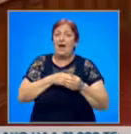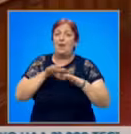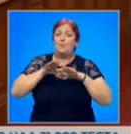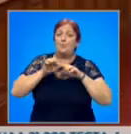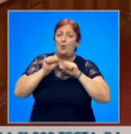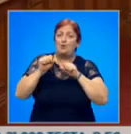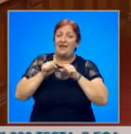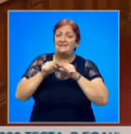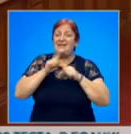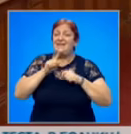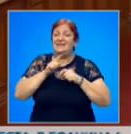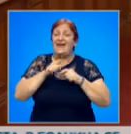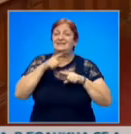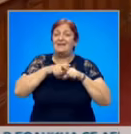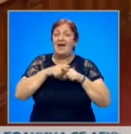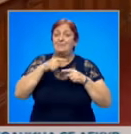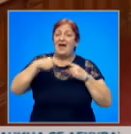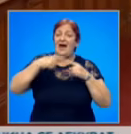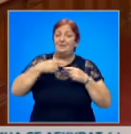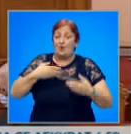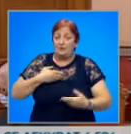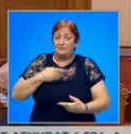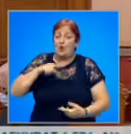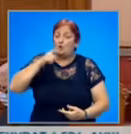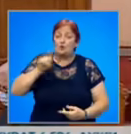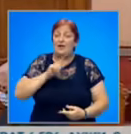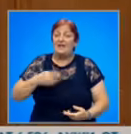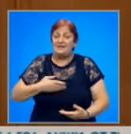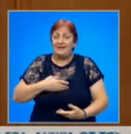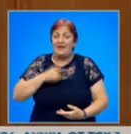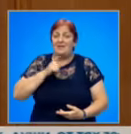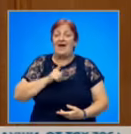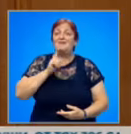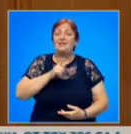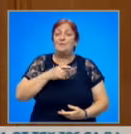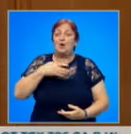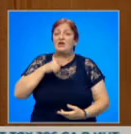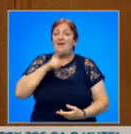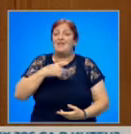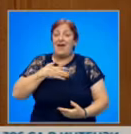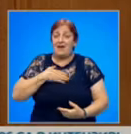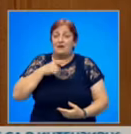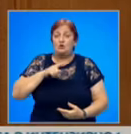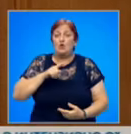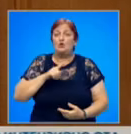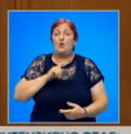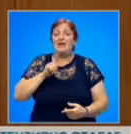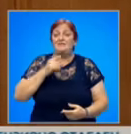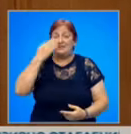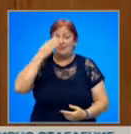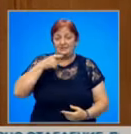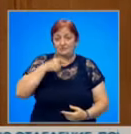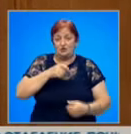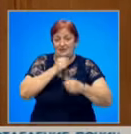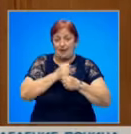протести. Ние съдебна реформа искаме, ама други злодеи не я искат. И трябва виновен да има за тая работа, защото иначе трябва да признаете, че тази работа